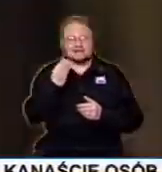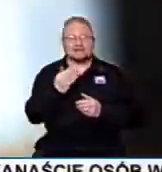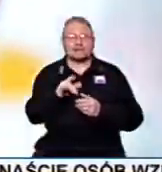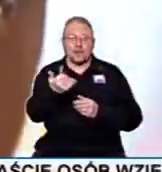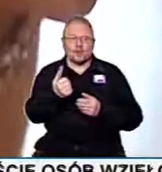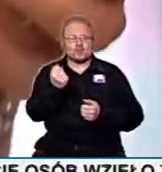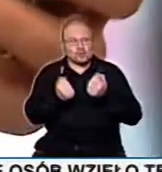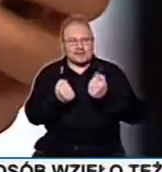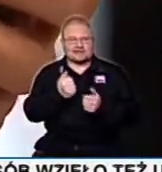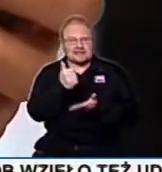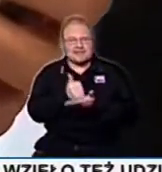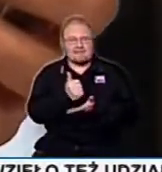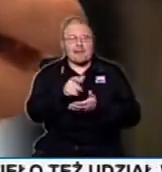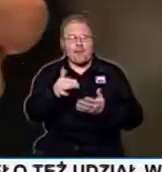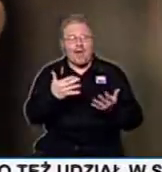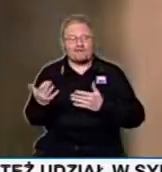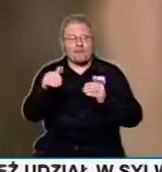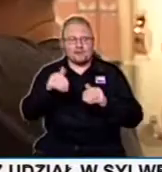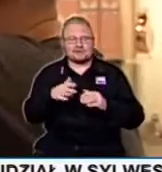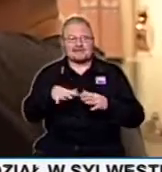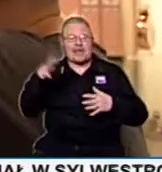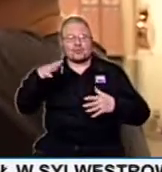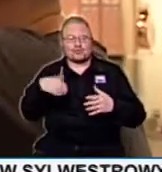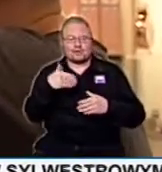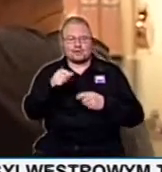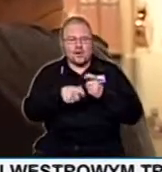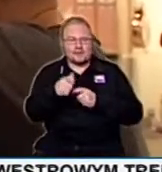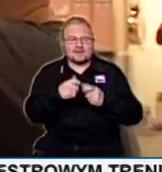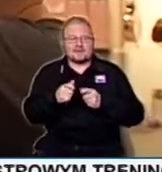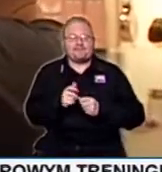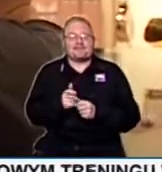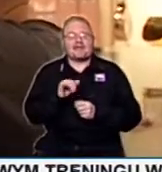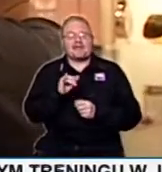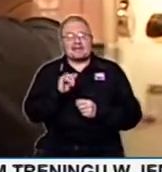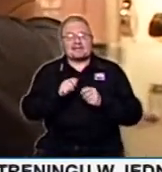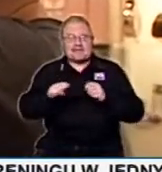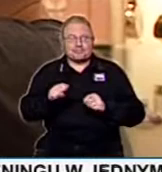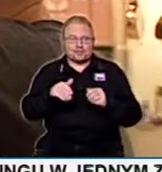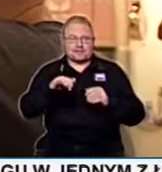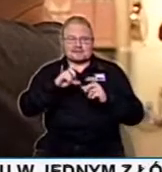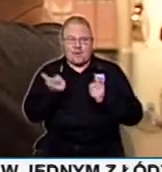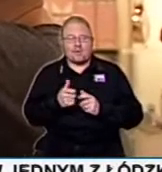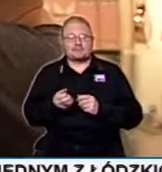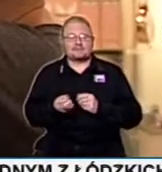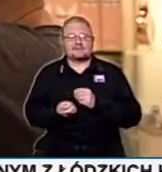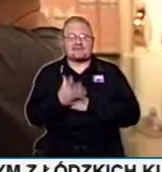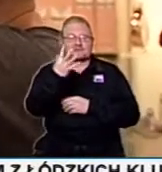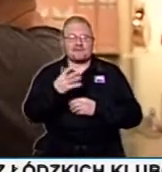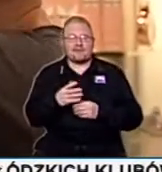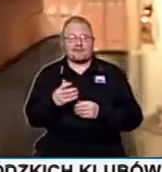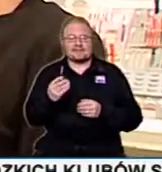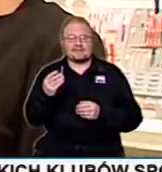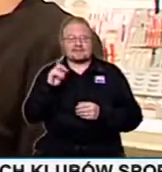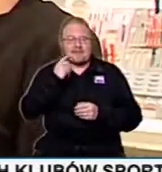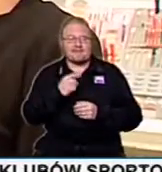sprawa nieco trudniejsza, bo łatwo można z nim przesadzić, osiągając przerysowany efekt i szybko zepsuć całą sylwestrową stylizację. Modny